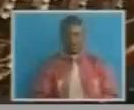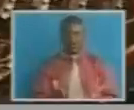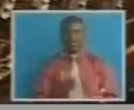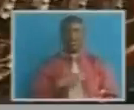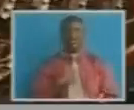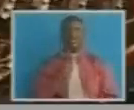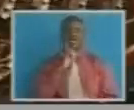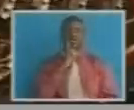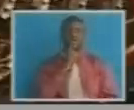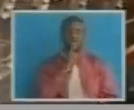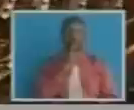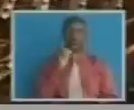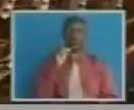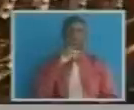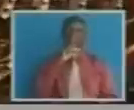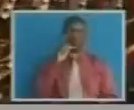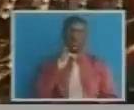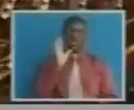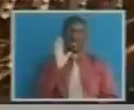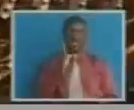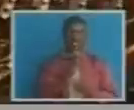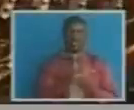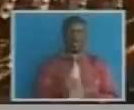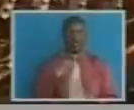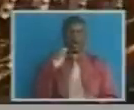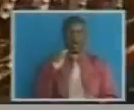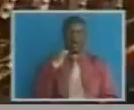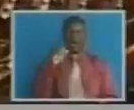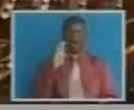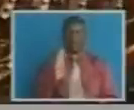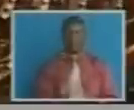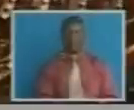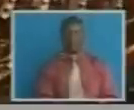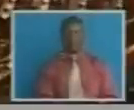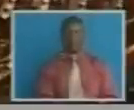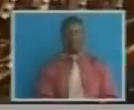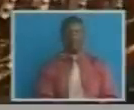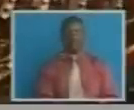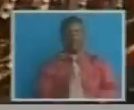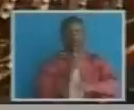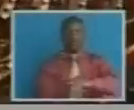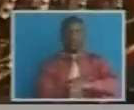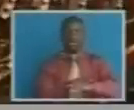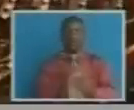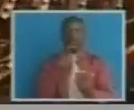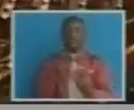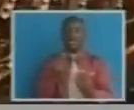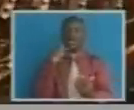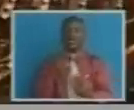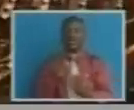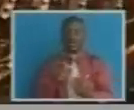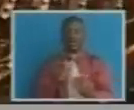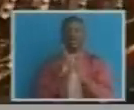mbunge wa nkenge Leny sehemu Ana be Kama ifuatavyo mheshimiwa naibu Spika muda wa uchaguzi hufuata utaratibu uliowekwa